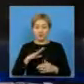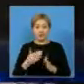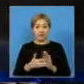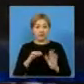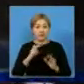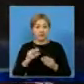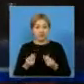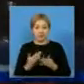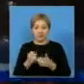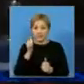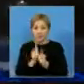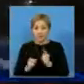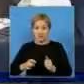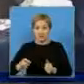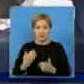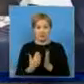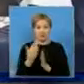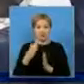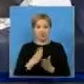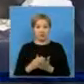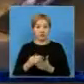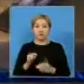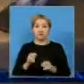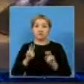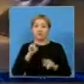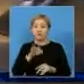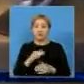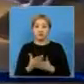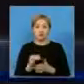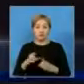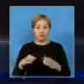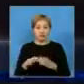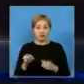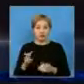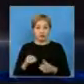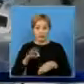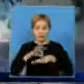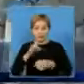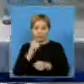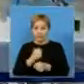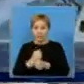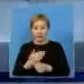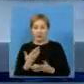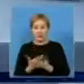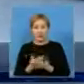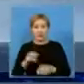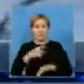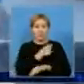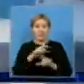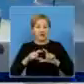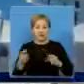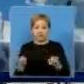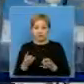привлекать инвестиции в каждый регион и повышать квалификацию специалистов отрасли. «Нур Отан» проводит работу по обеспечению больниц